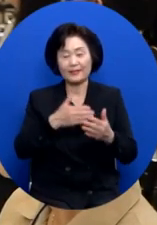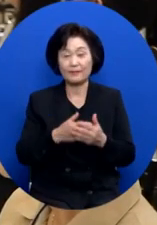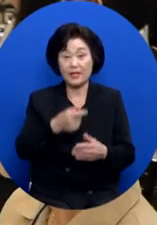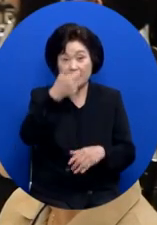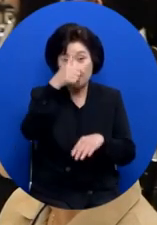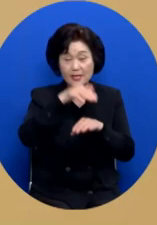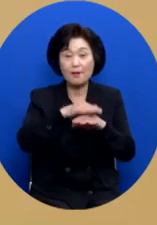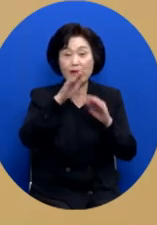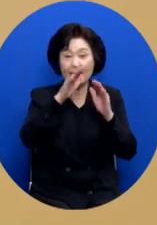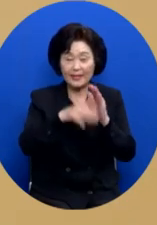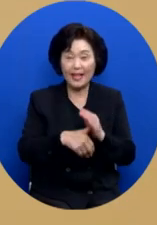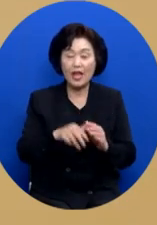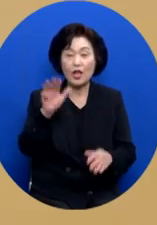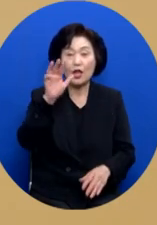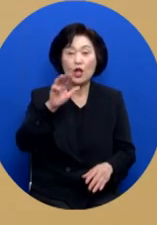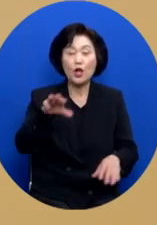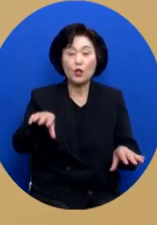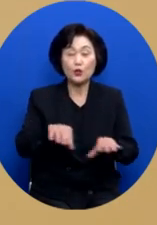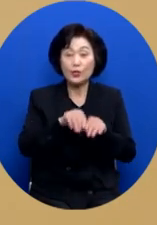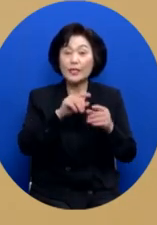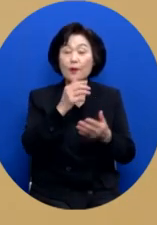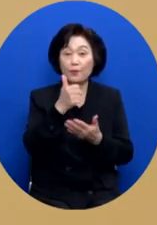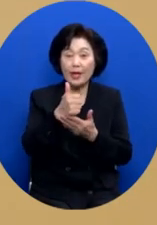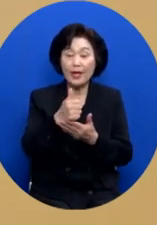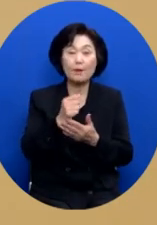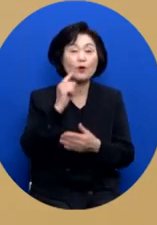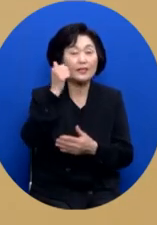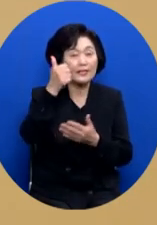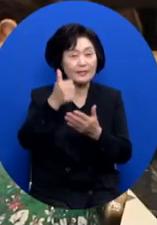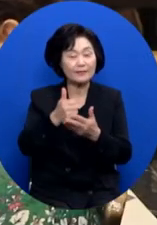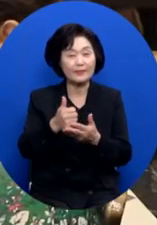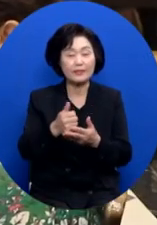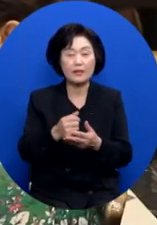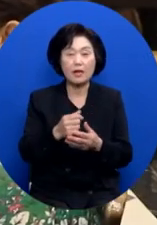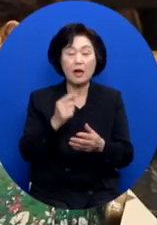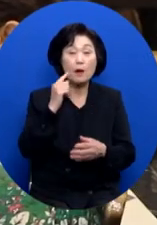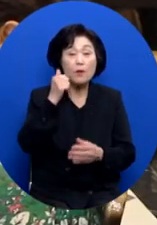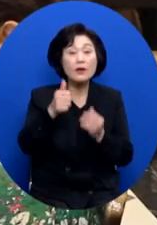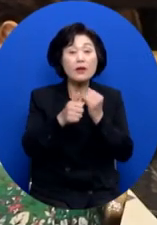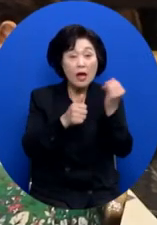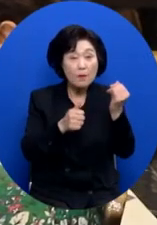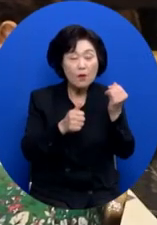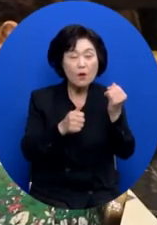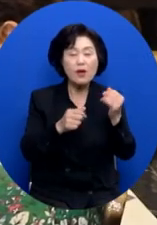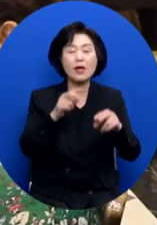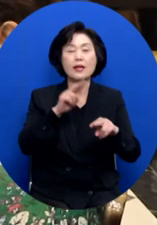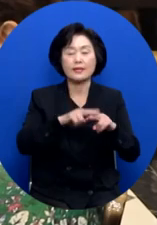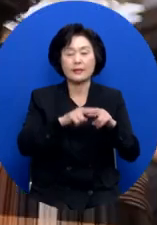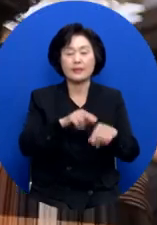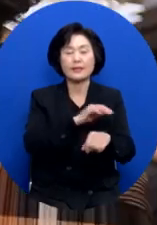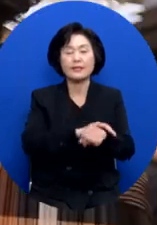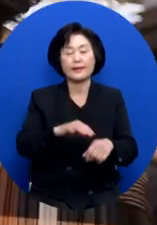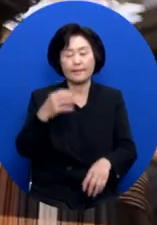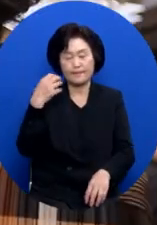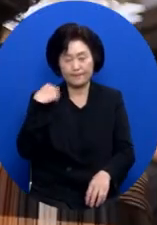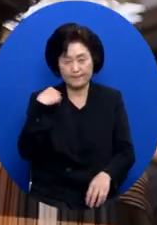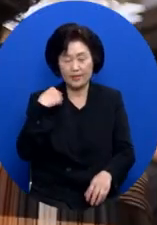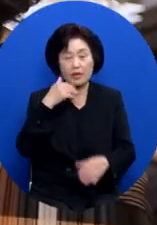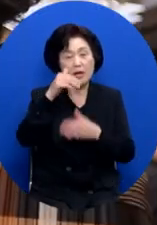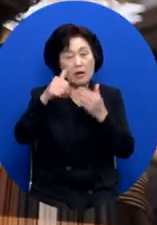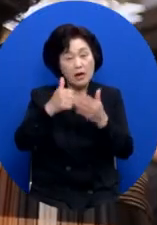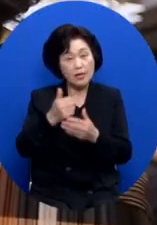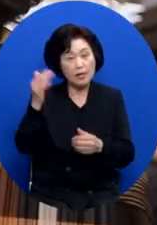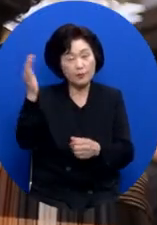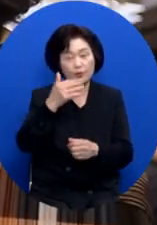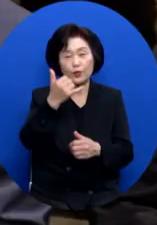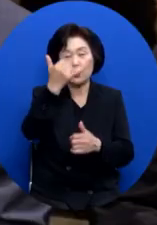예배에서 충남 기독교 총연합회 총회장 박귀환 목사는 3호의 자리를 잘 감당해 하나님께 칭찬받는 위대한 3호들이